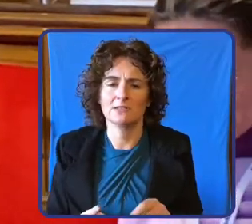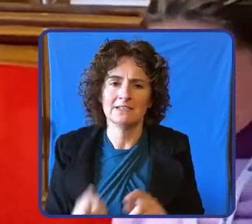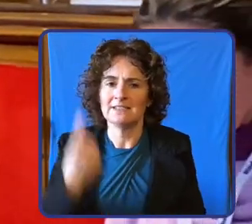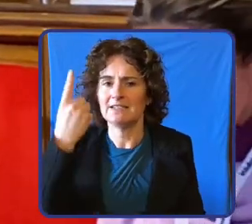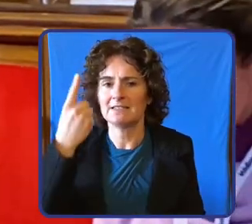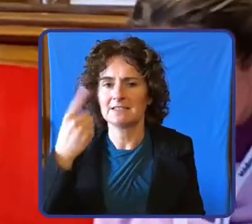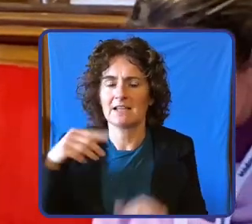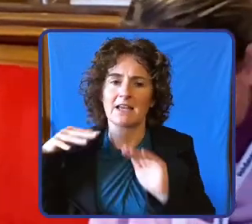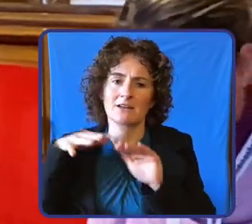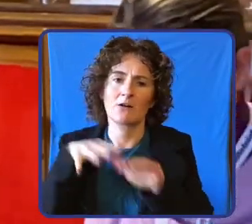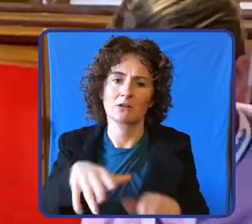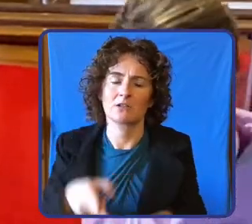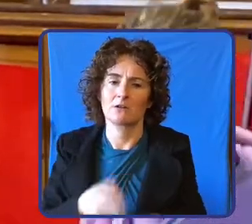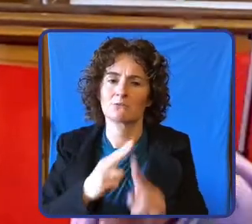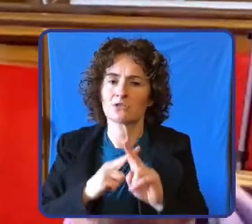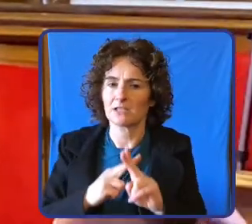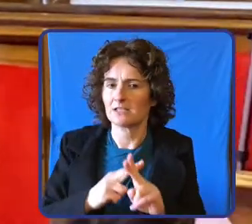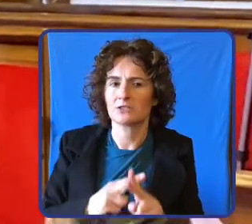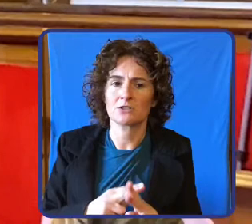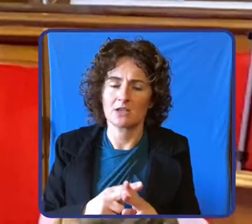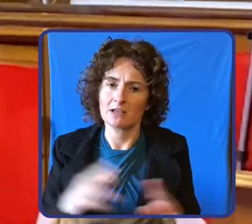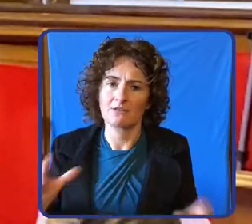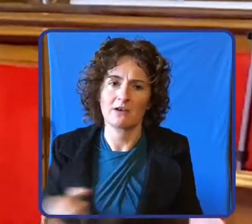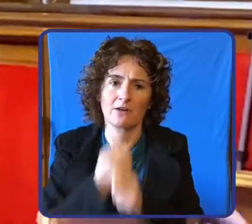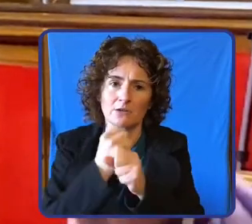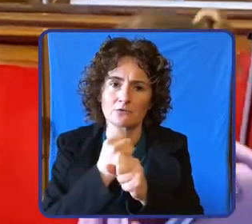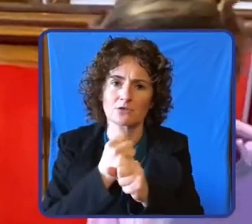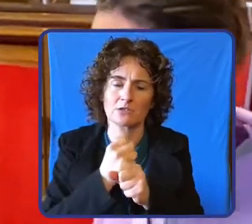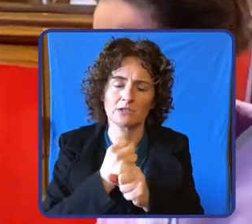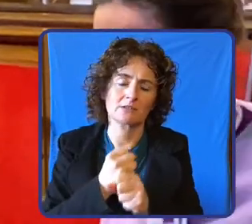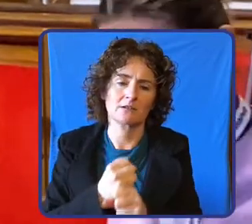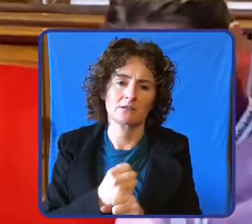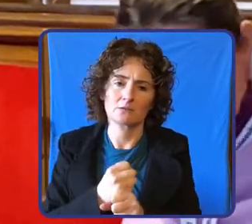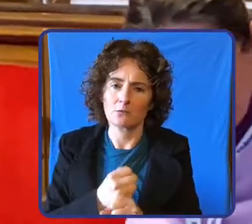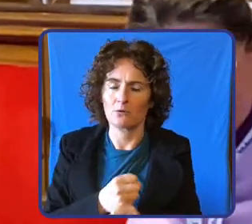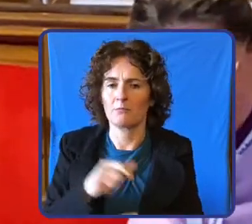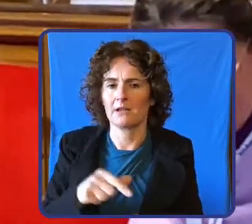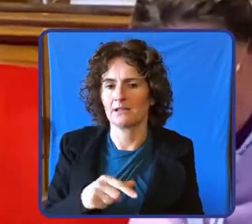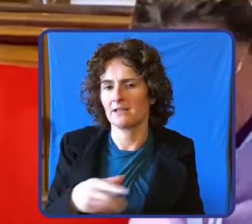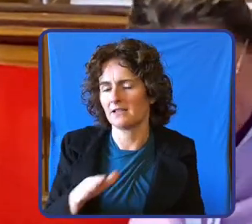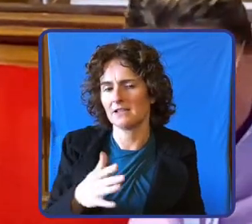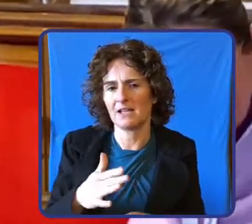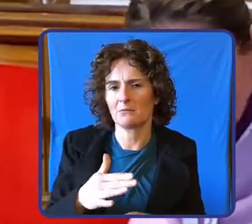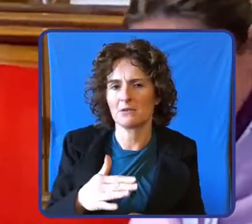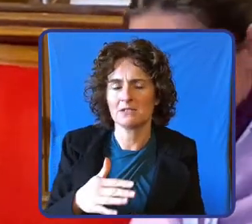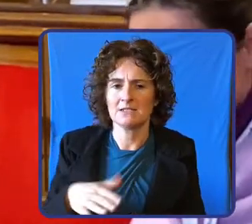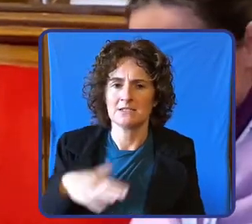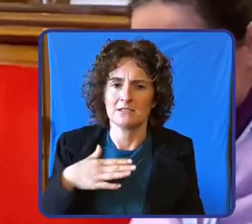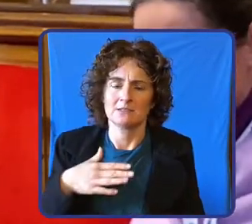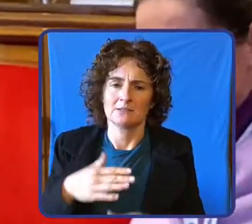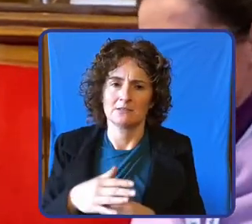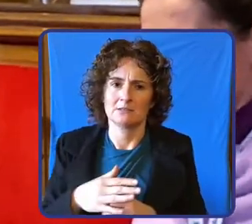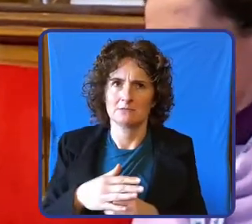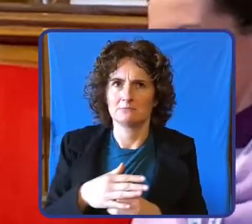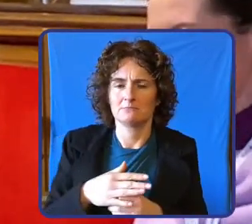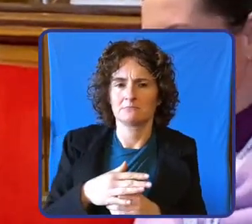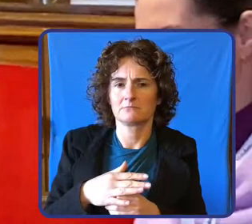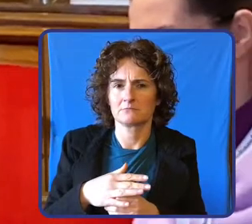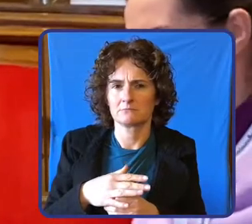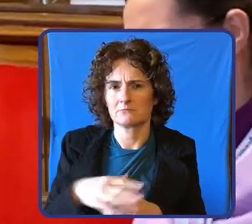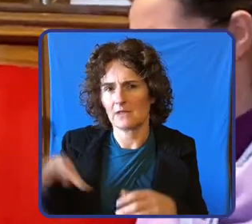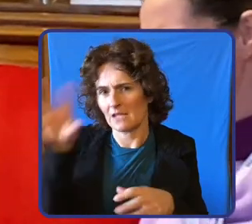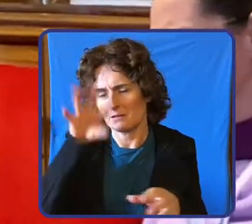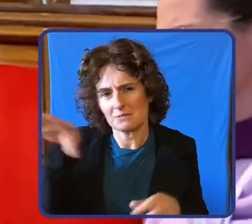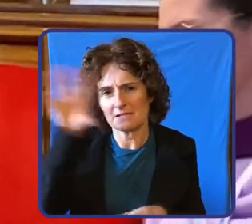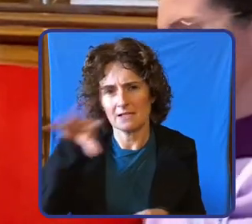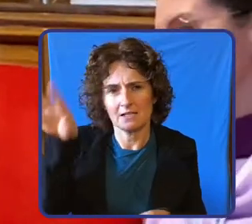akkor ezt a törpe terrorista kisebbséget a nyakunkba ültette. Én nem ringatnám az önök helyében, abban az illúzióban magamat, hogy